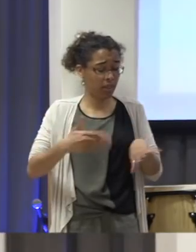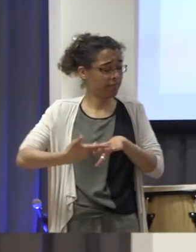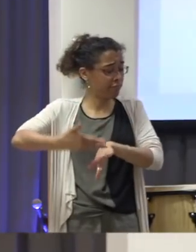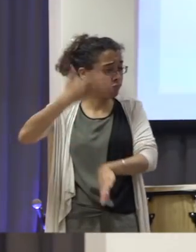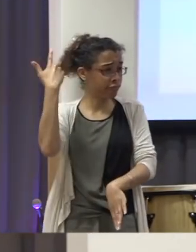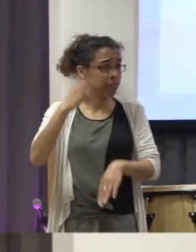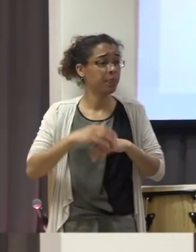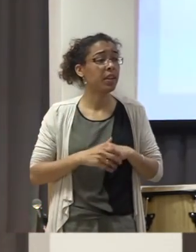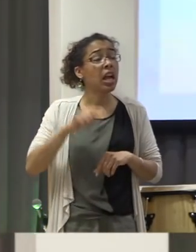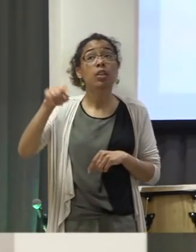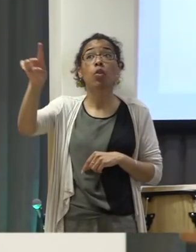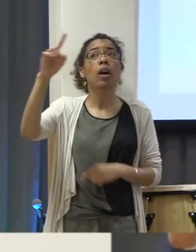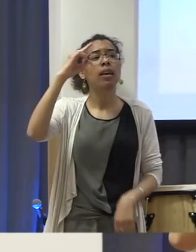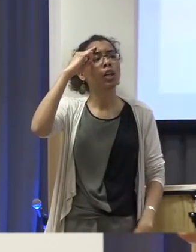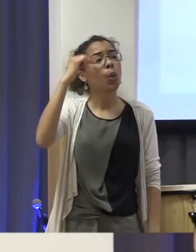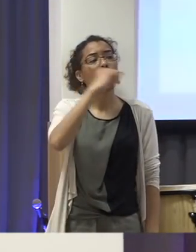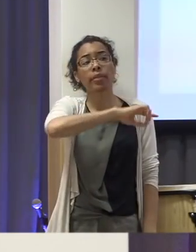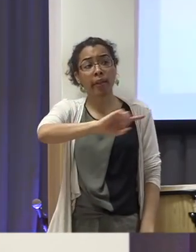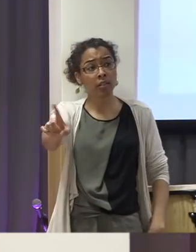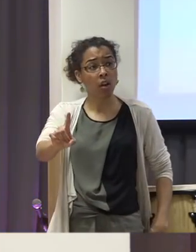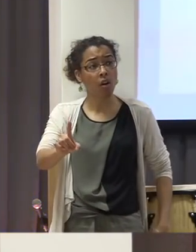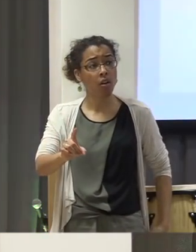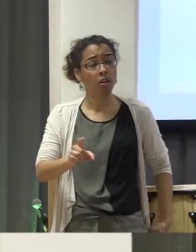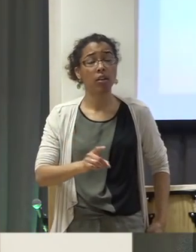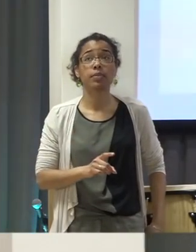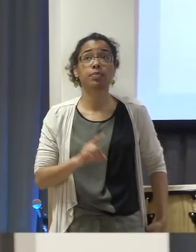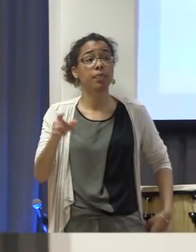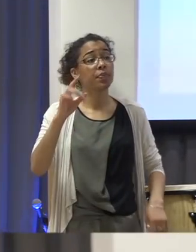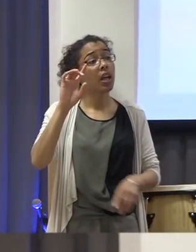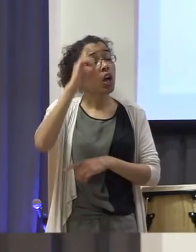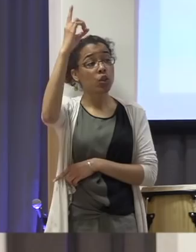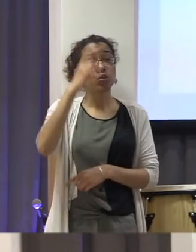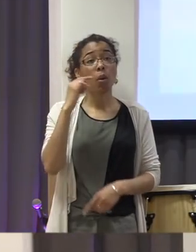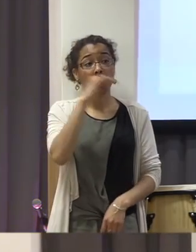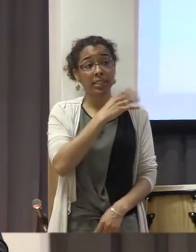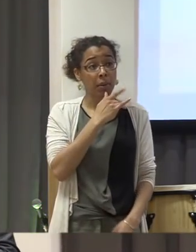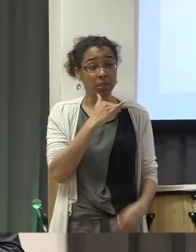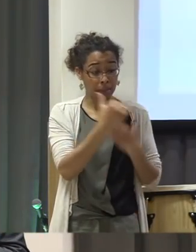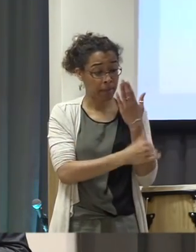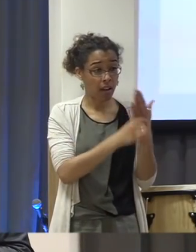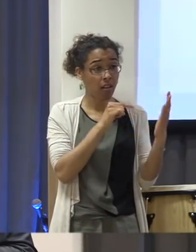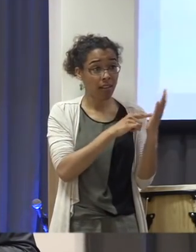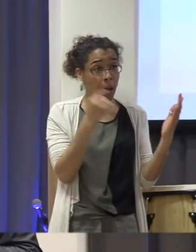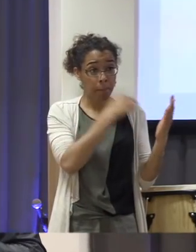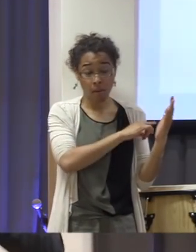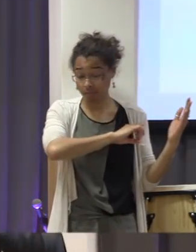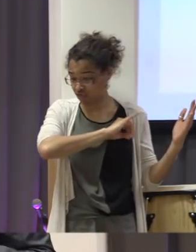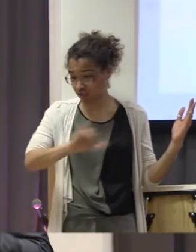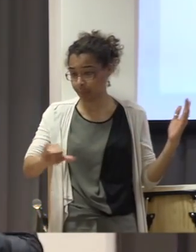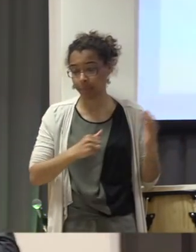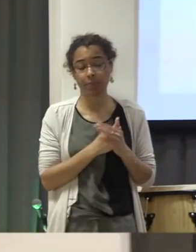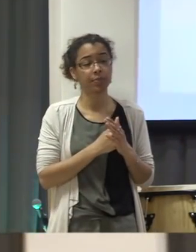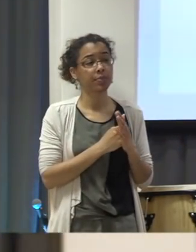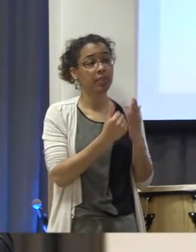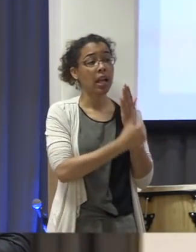Dieu qui n'est pas un menteur. Dieu ne peut pas mentir, sa parole ne ment pas. Et sa